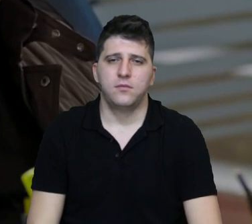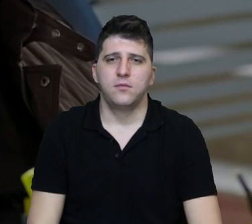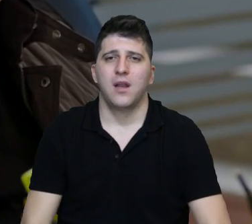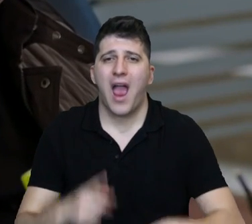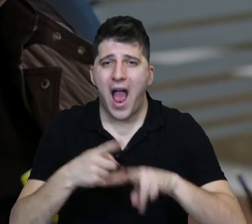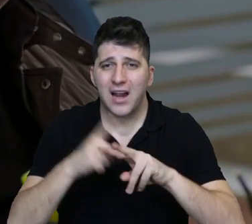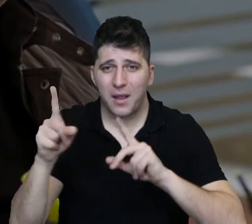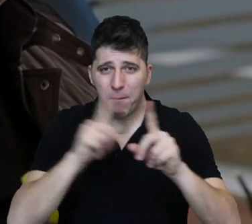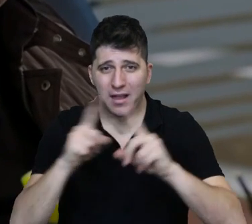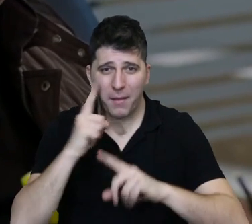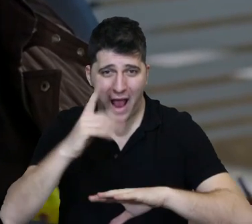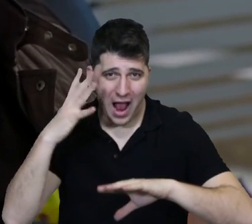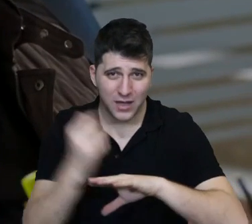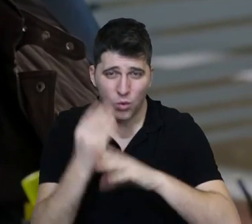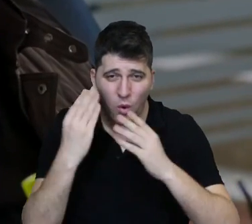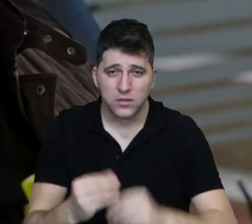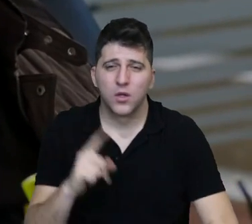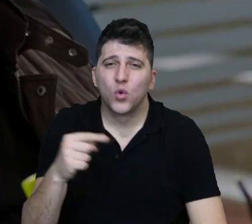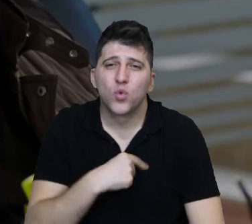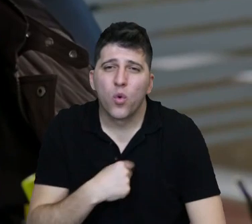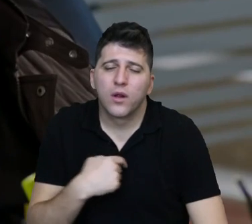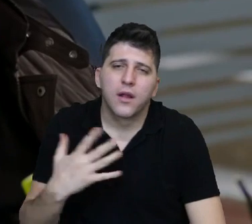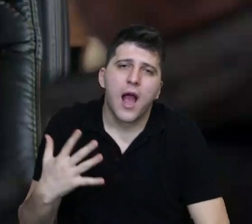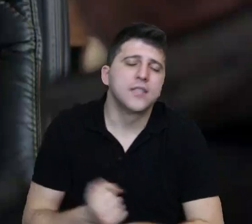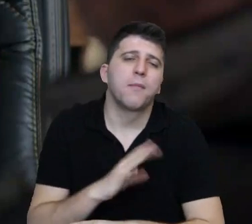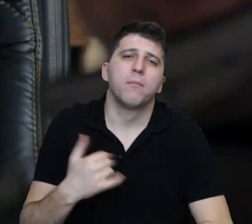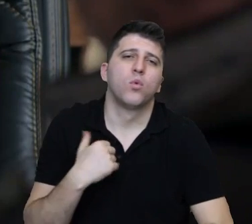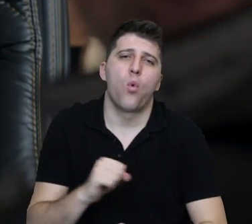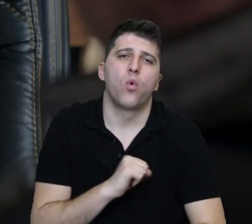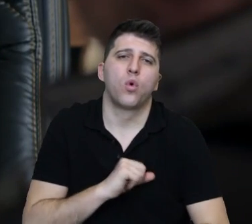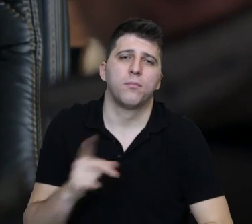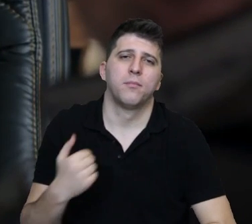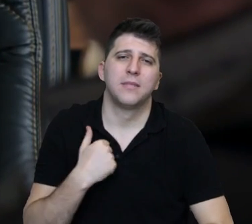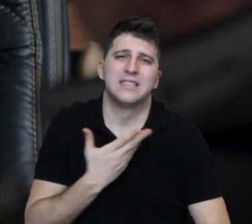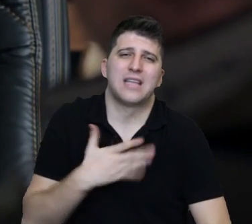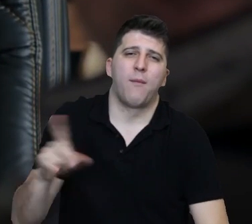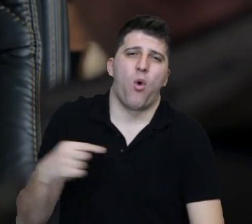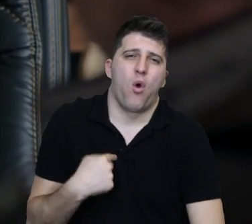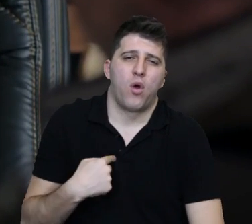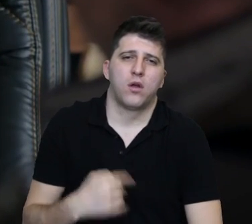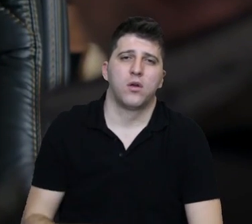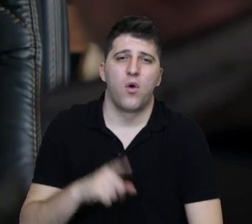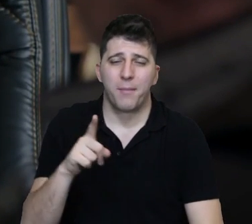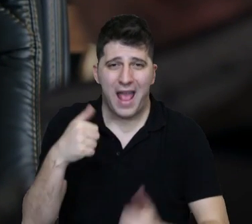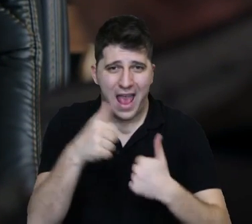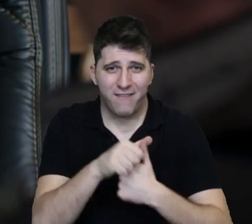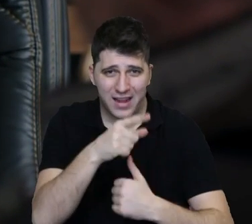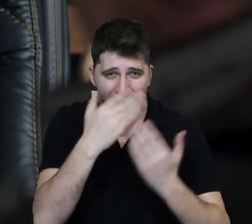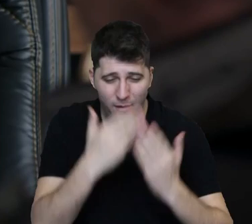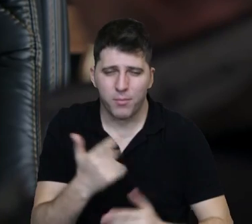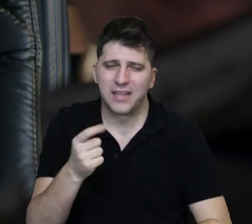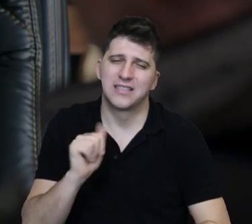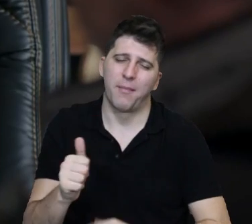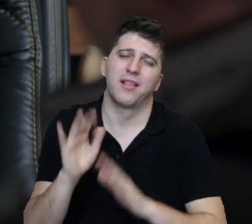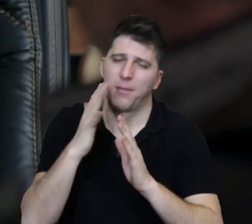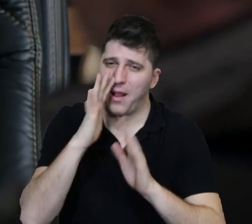Arda'yı mahkemede kazansam da gönlünü kazanamamaktan korkuyorum. Ona bu evliliği hazmetmesi için biraz zaman tanıyın. Siz